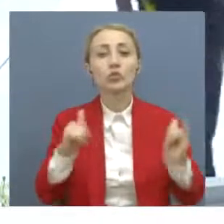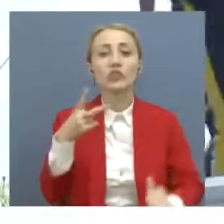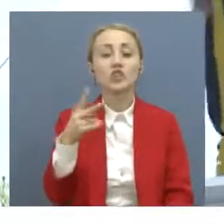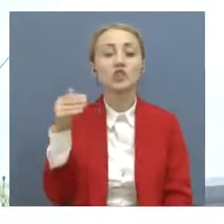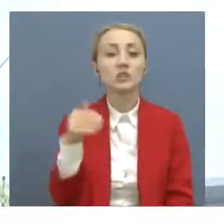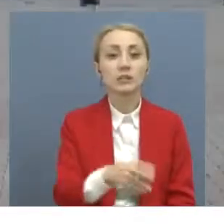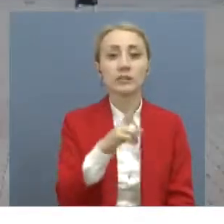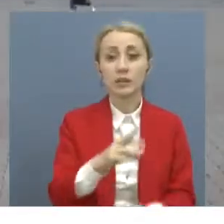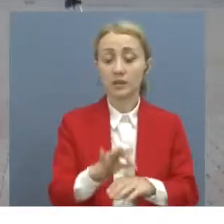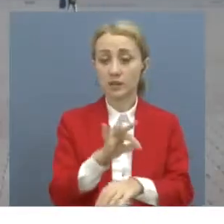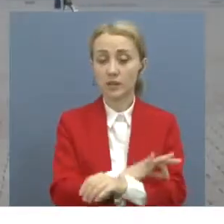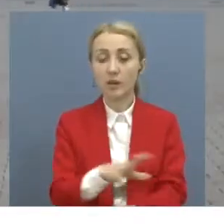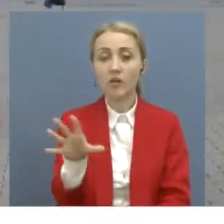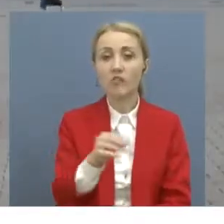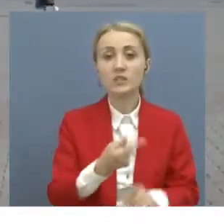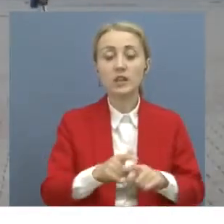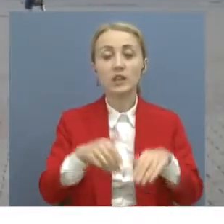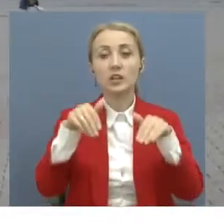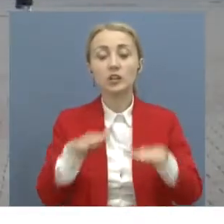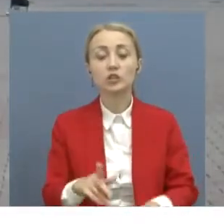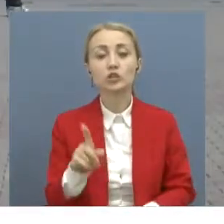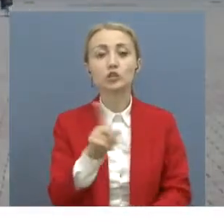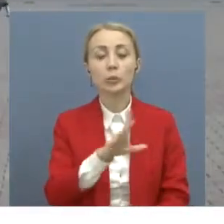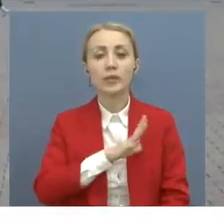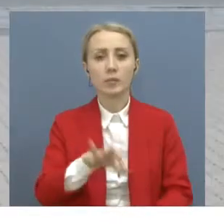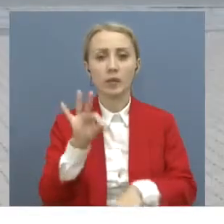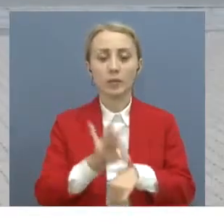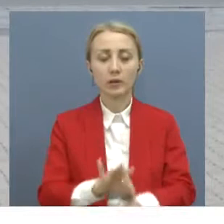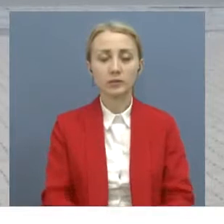бойынша қауіпті індет Көкшетауда көп тіркелген.